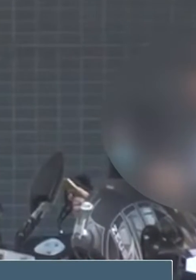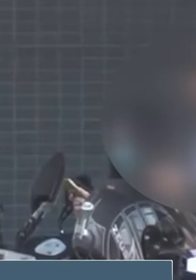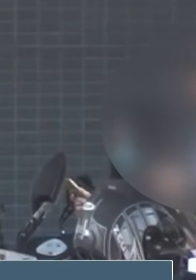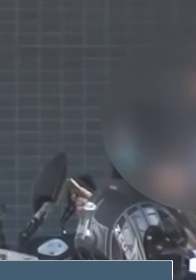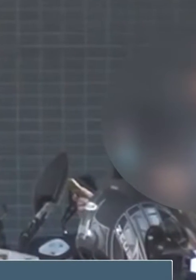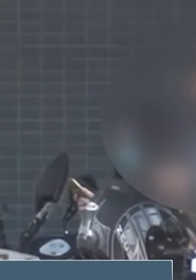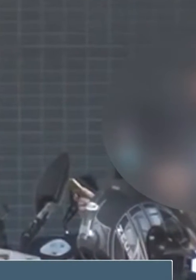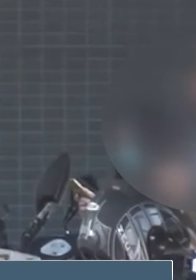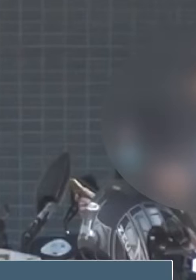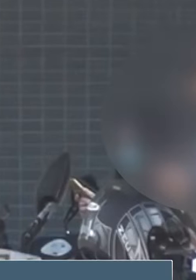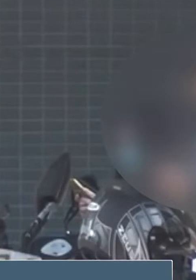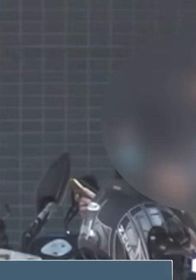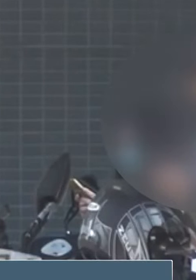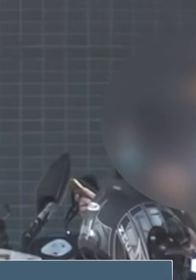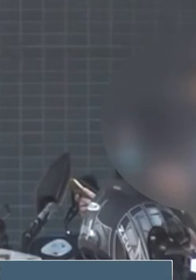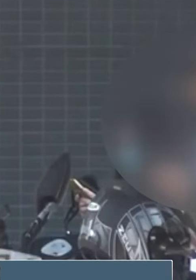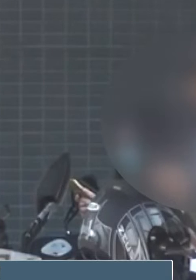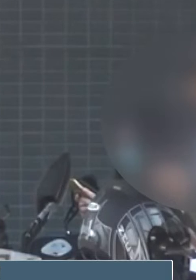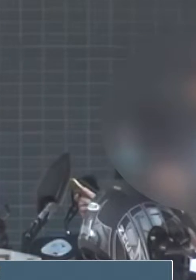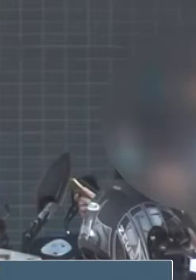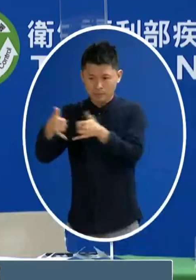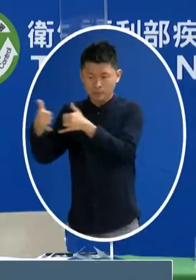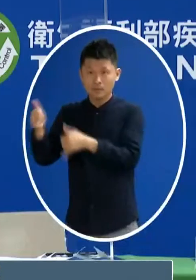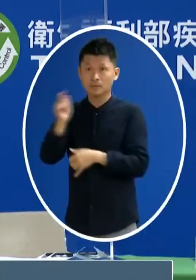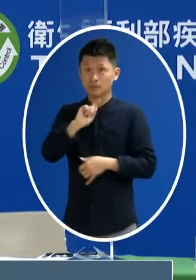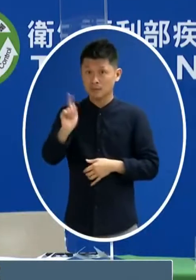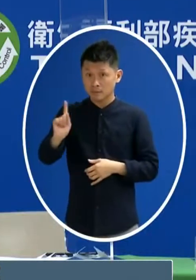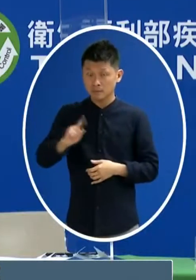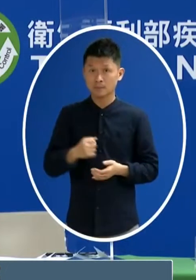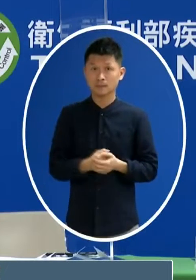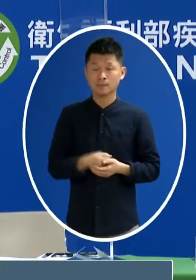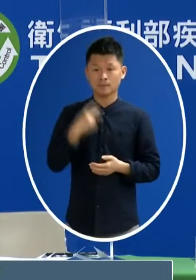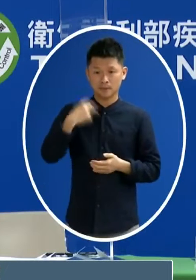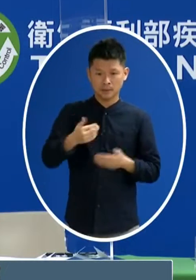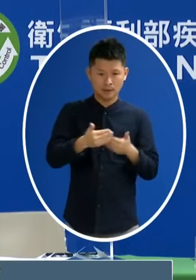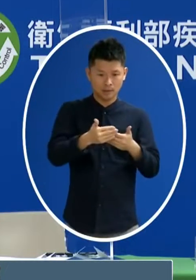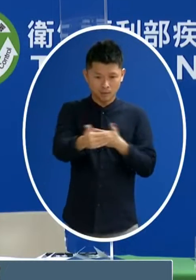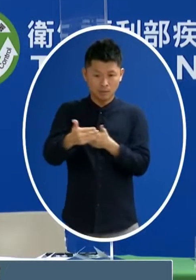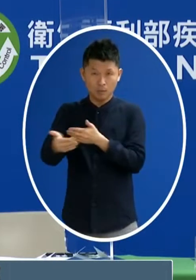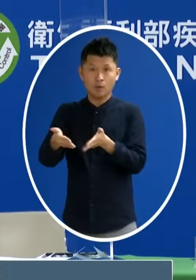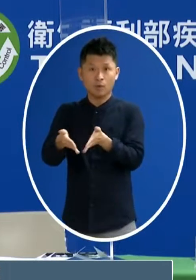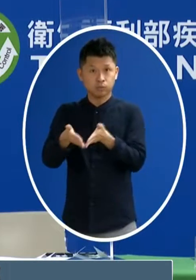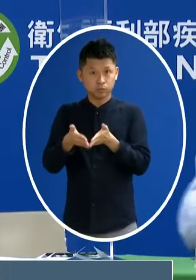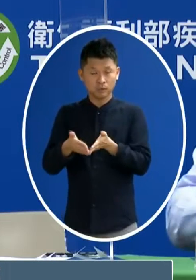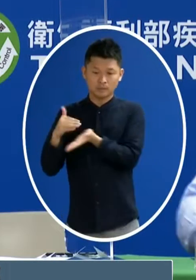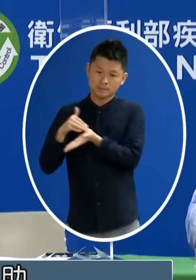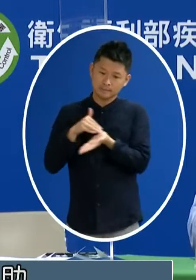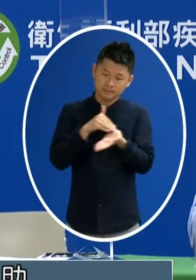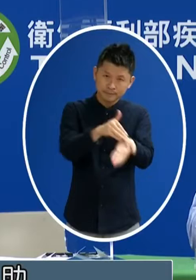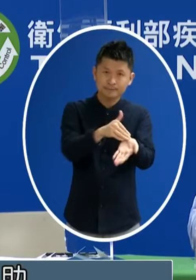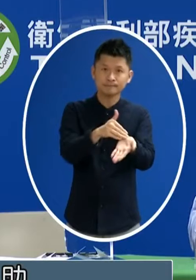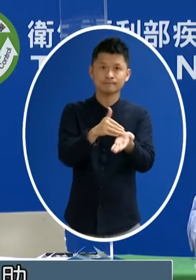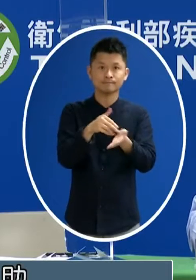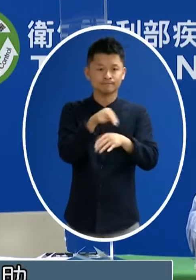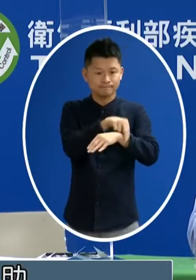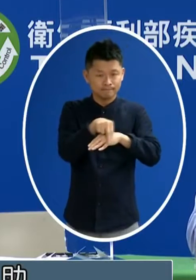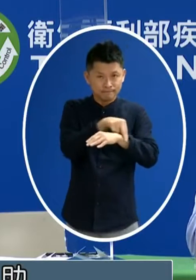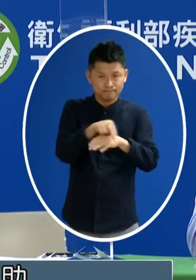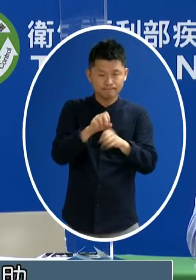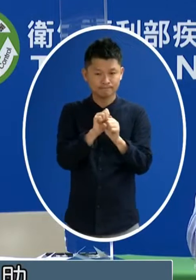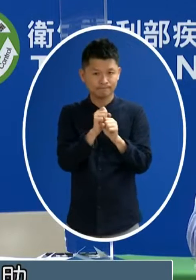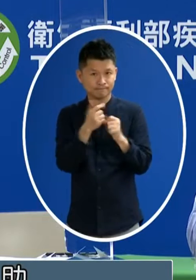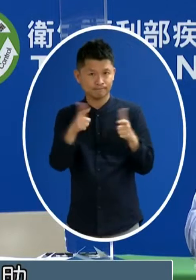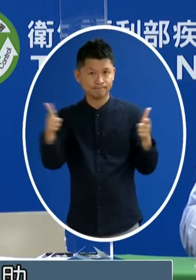者就是筛检的一个动线，那跟后续的一些隔离跟送医，哈，这些都需要